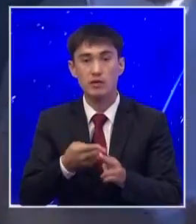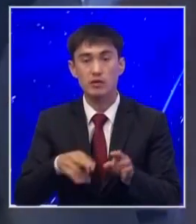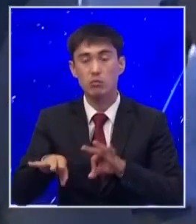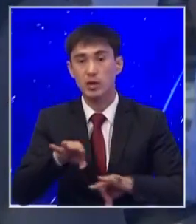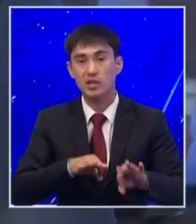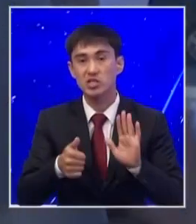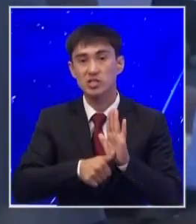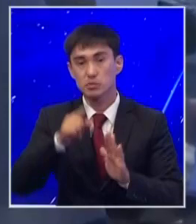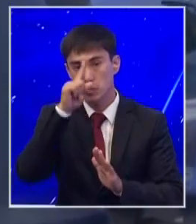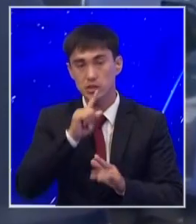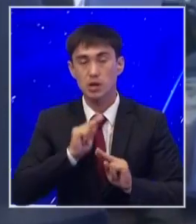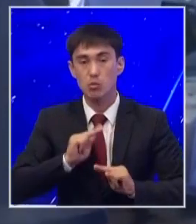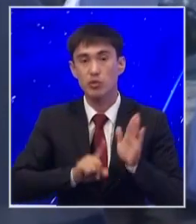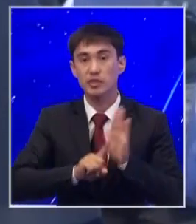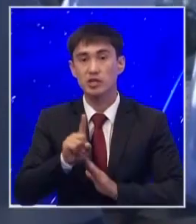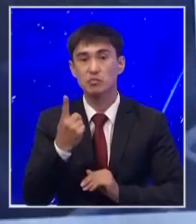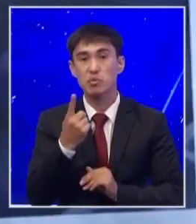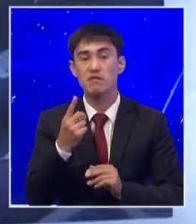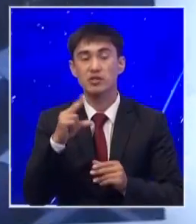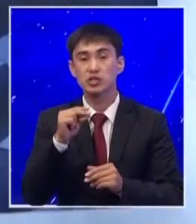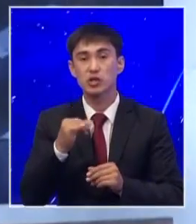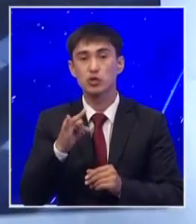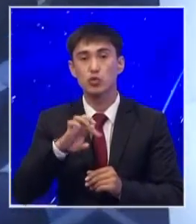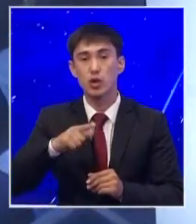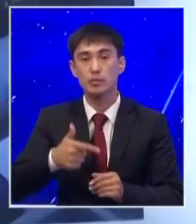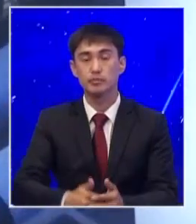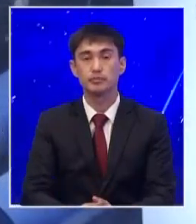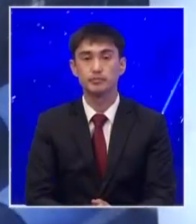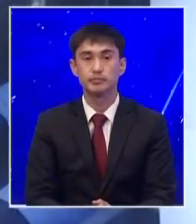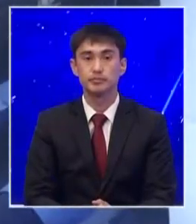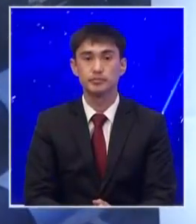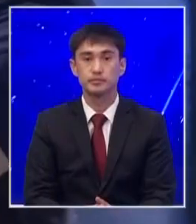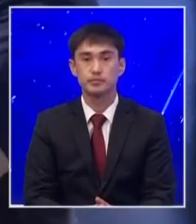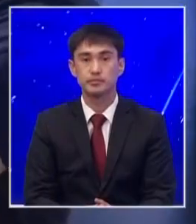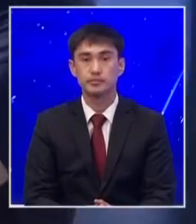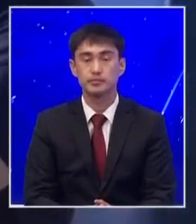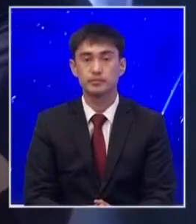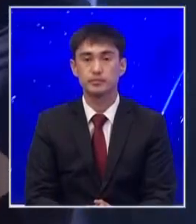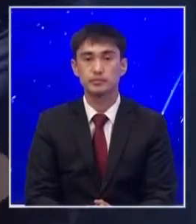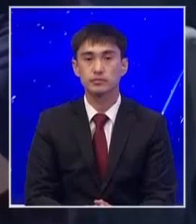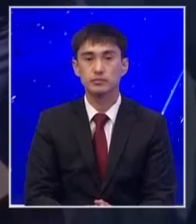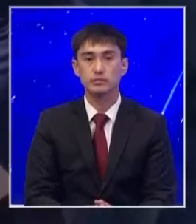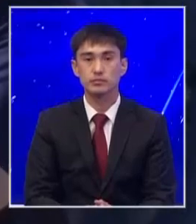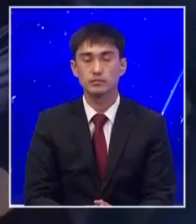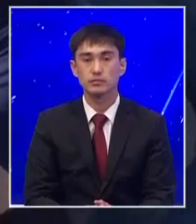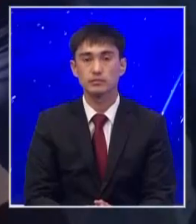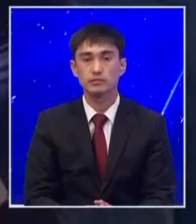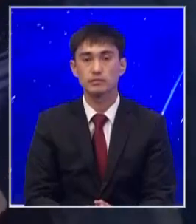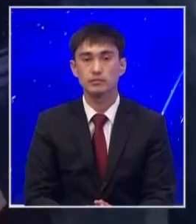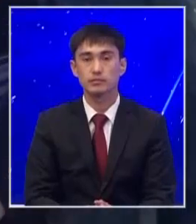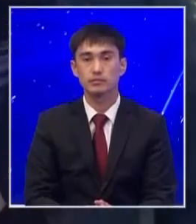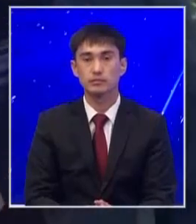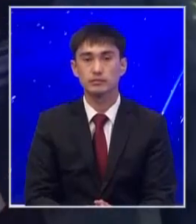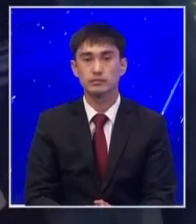проекта 6 месяцев. Работы начаты в первых числах июля. Везде магистраль жатыр, Кунаева да жатыр, Абая да жатыр. Он